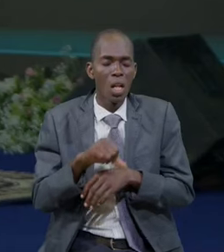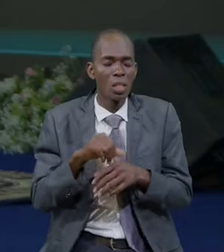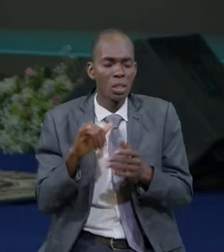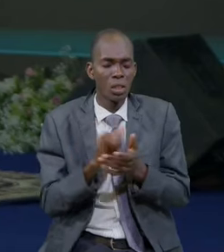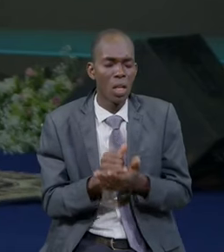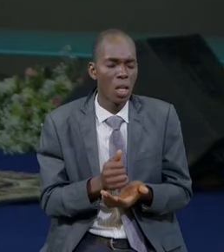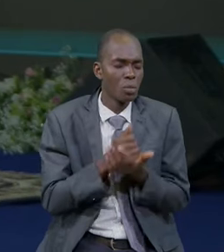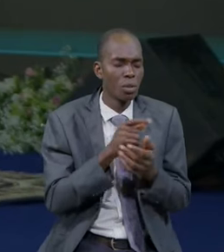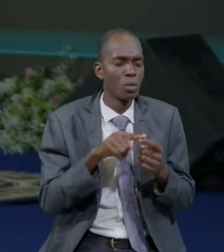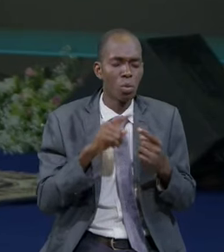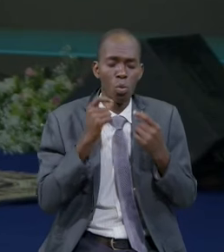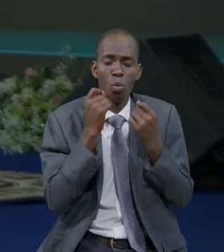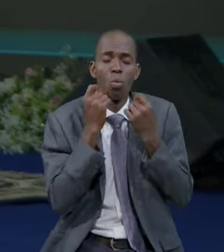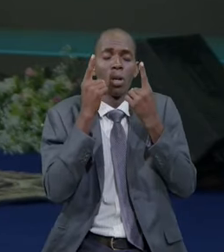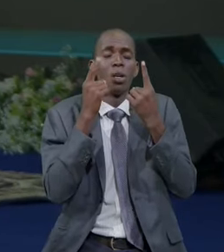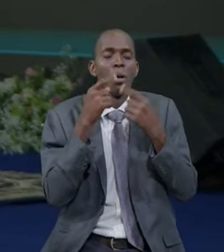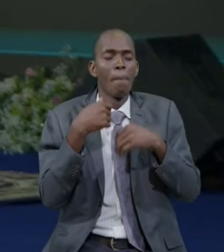cette onction